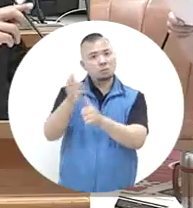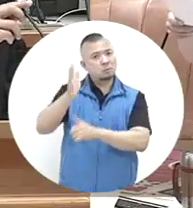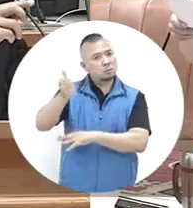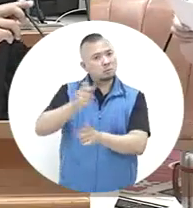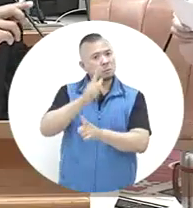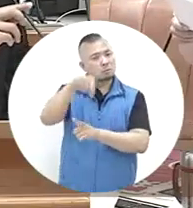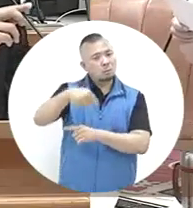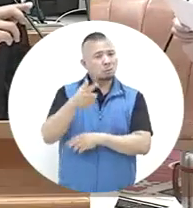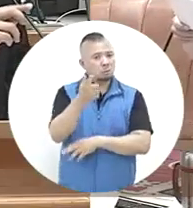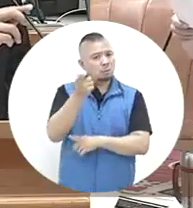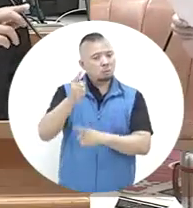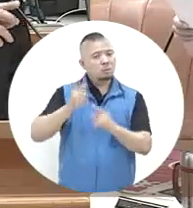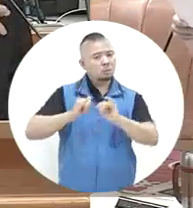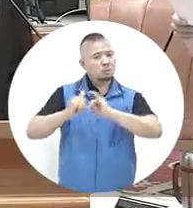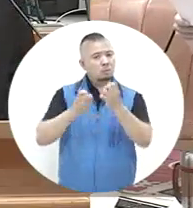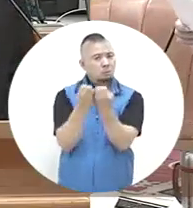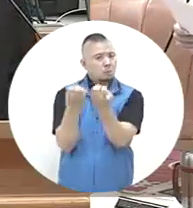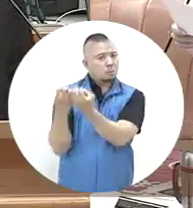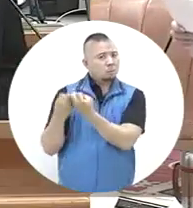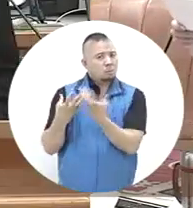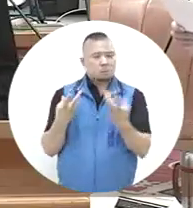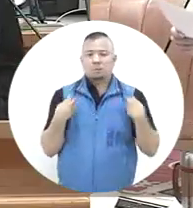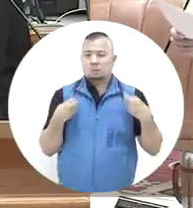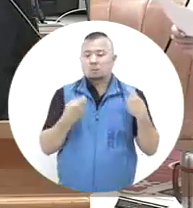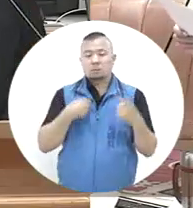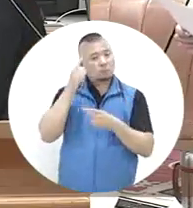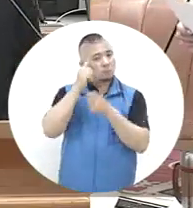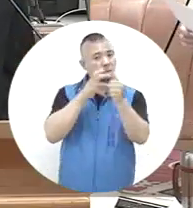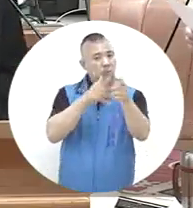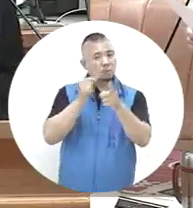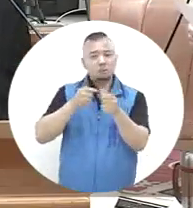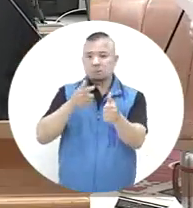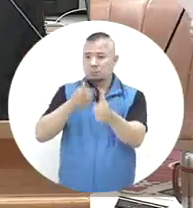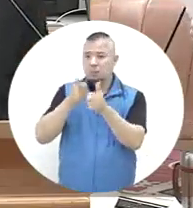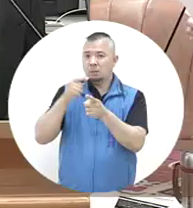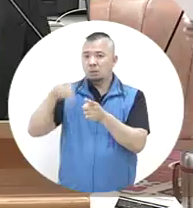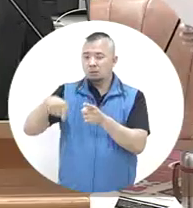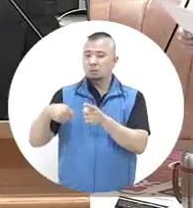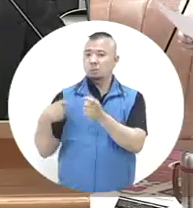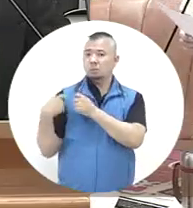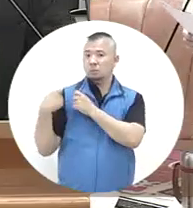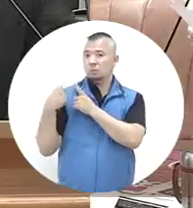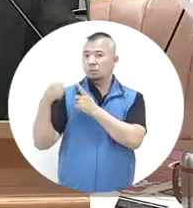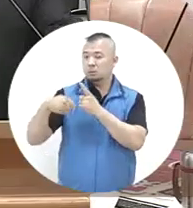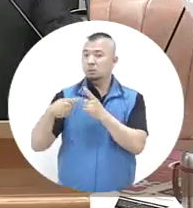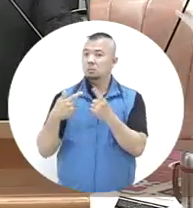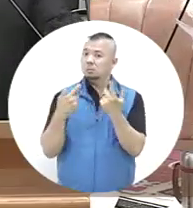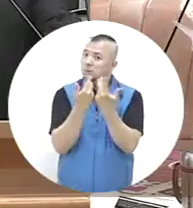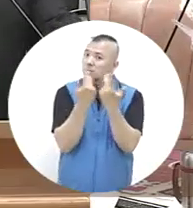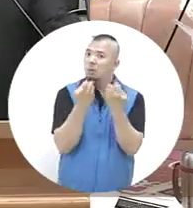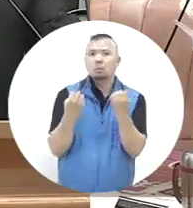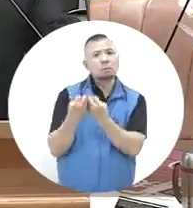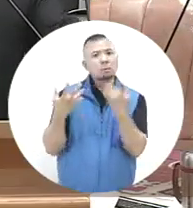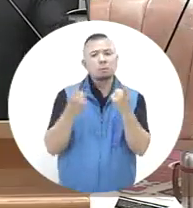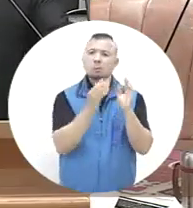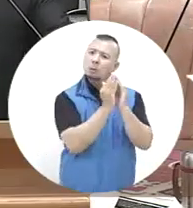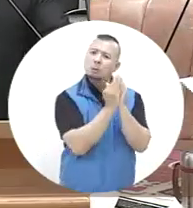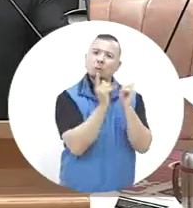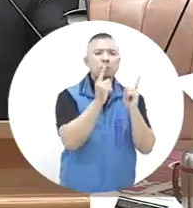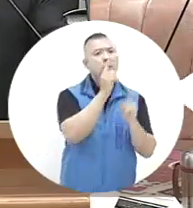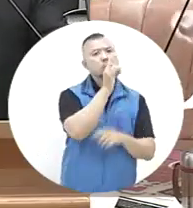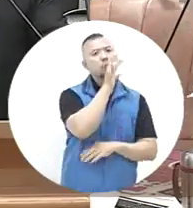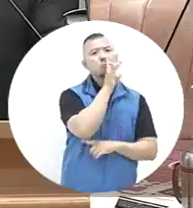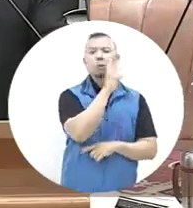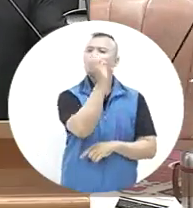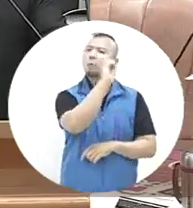我要问市长， 但是 好，为什么枪击案最近都发生在新北？它不是在桃园，也不是在台中。 包议员，这几